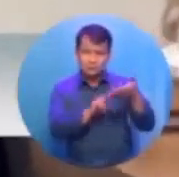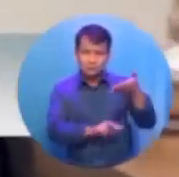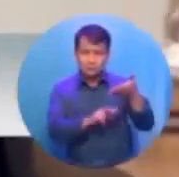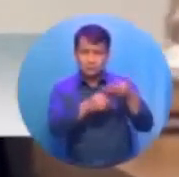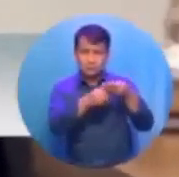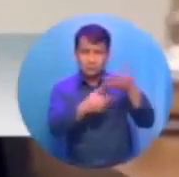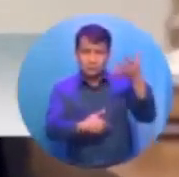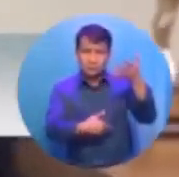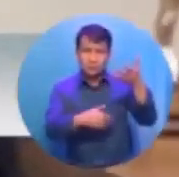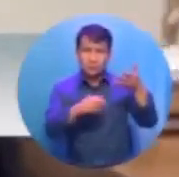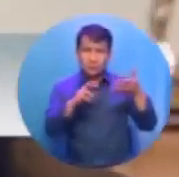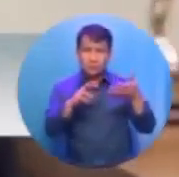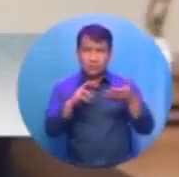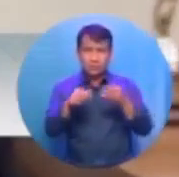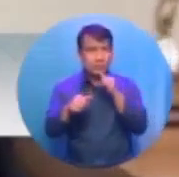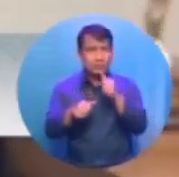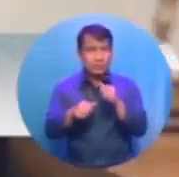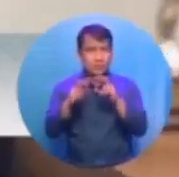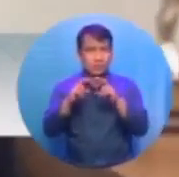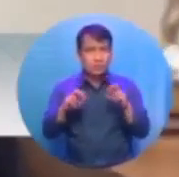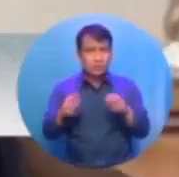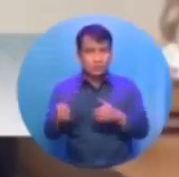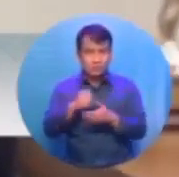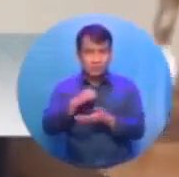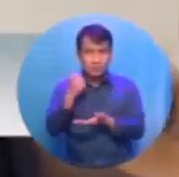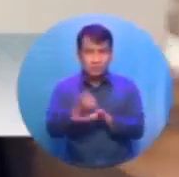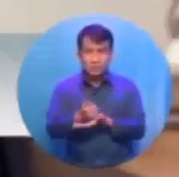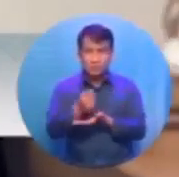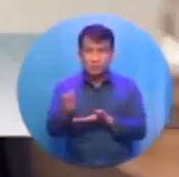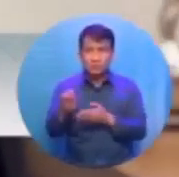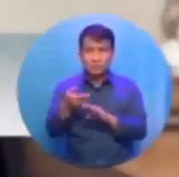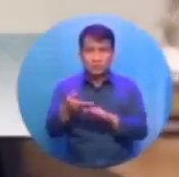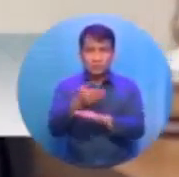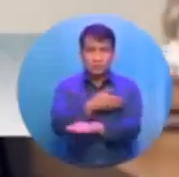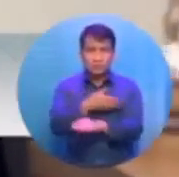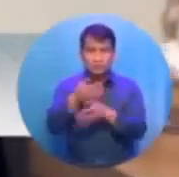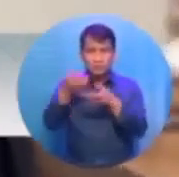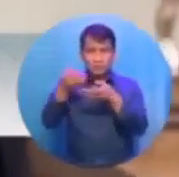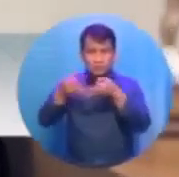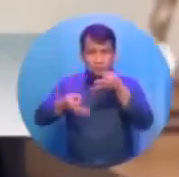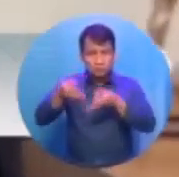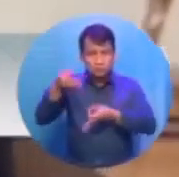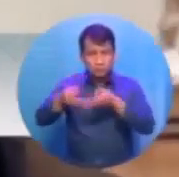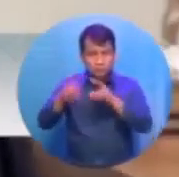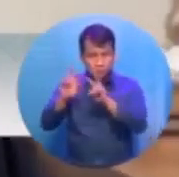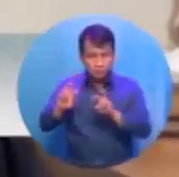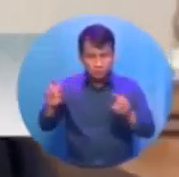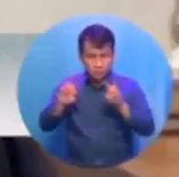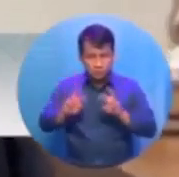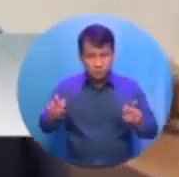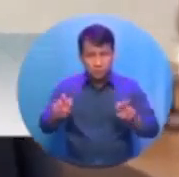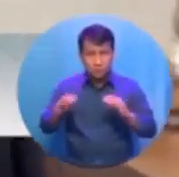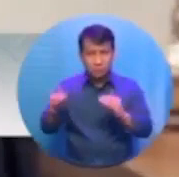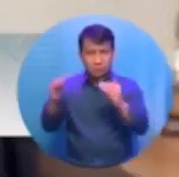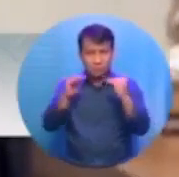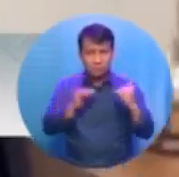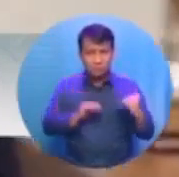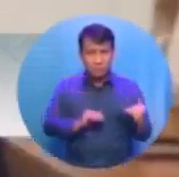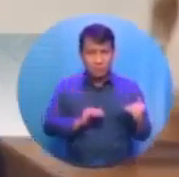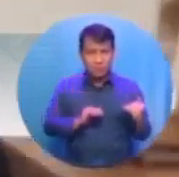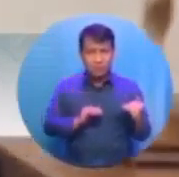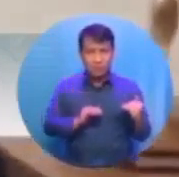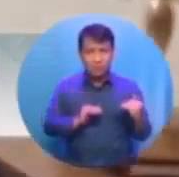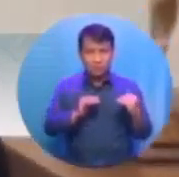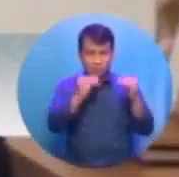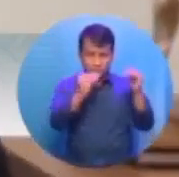sa resolution, hindi lang to inquest kung hindi nag-approve sila for preliminary investigation. Okay. In short, humaba po yung proceedings. No?